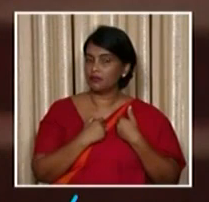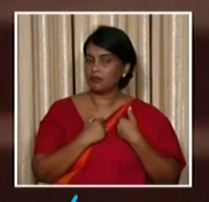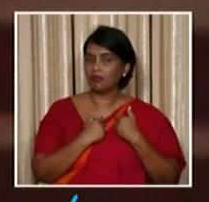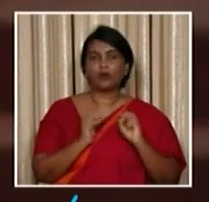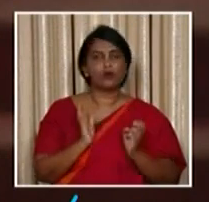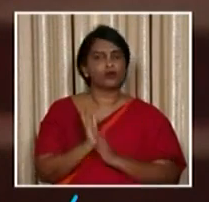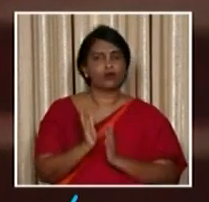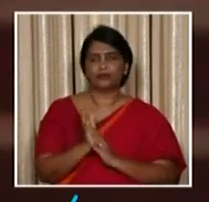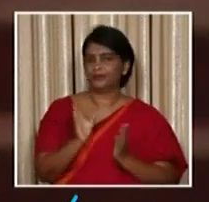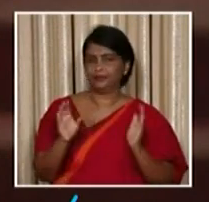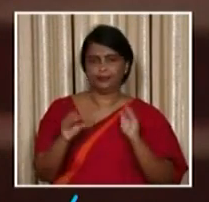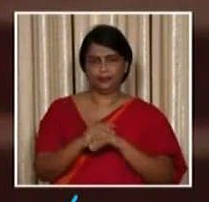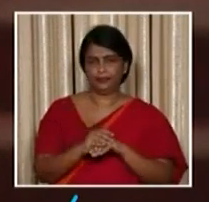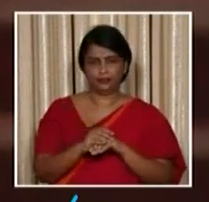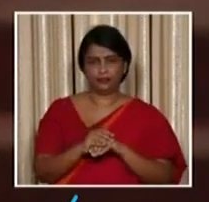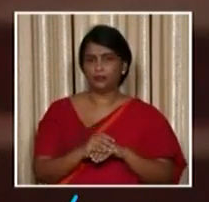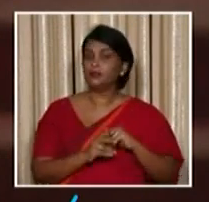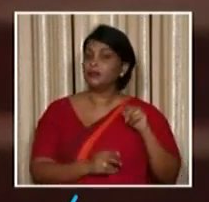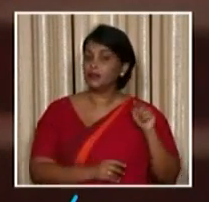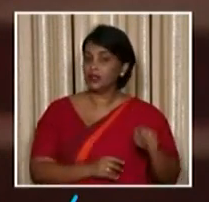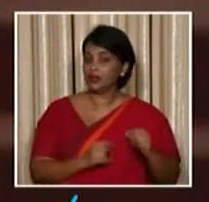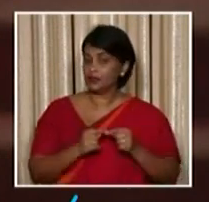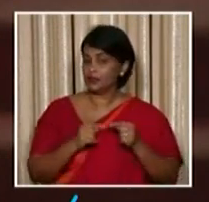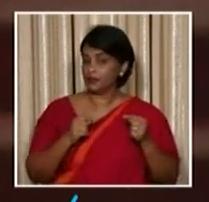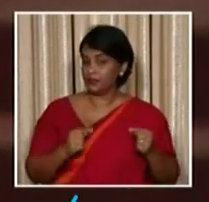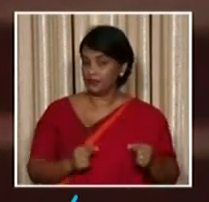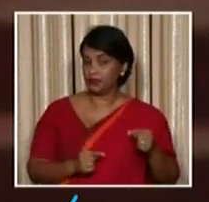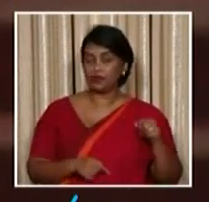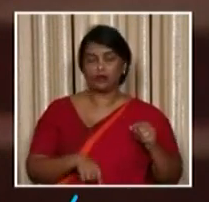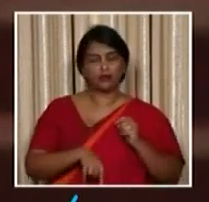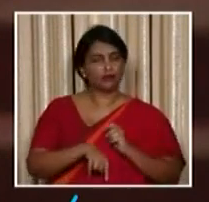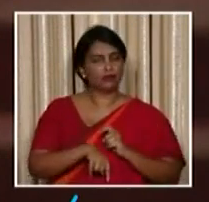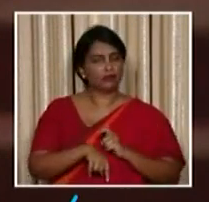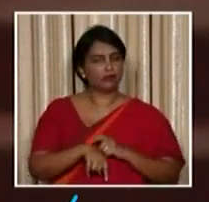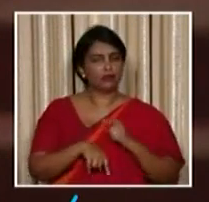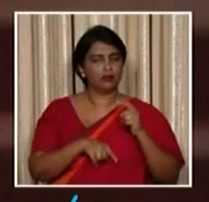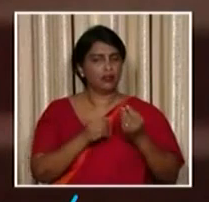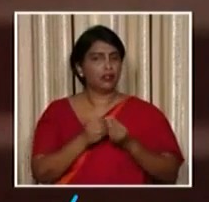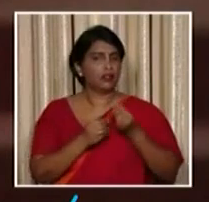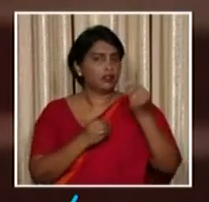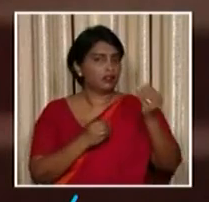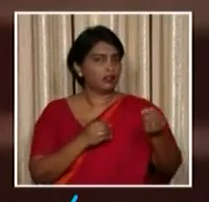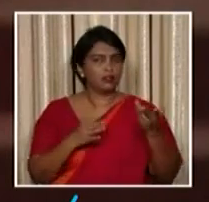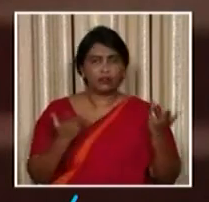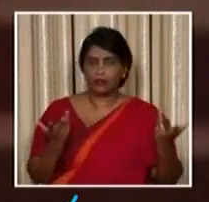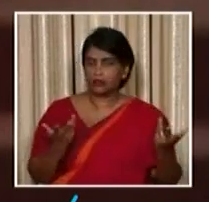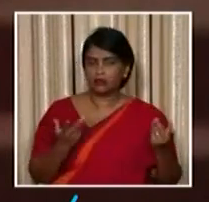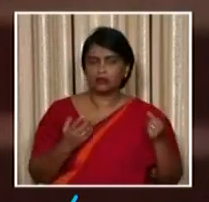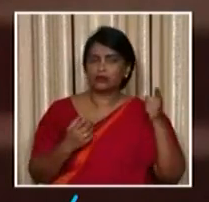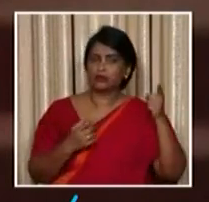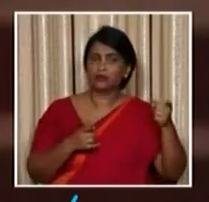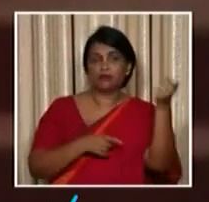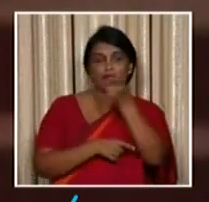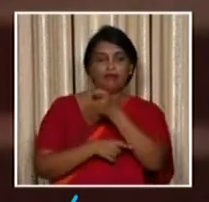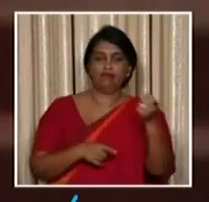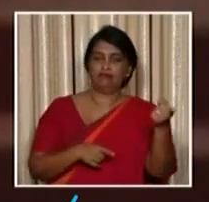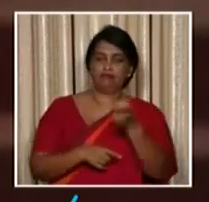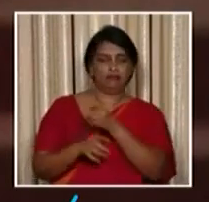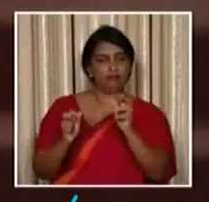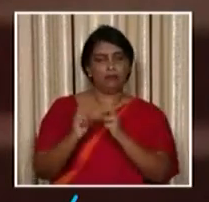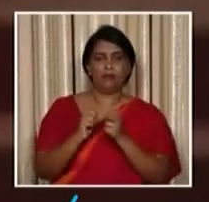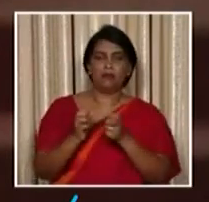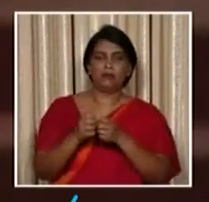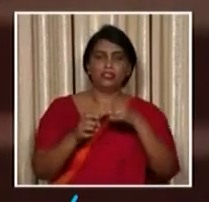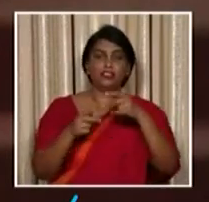කාර්ක සභාව නියෝජනය කරන්න. එතකොට විපක්ෂයෙන් ඒ අවස්ථාව එතුමල්ලට දීලා නැති එක පිළිබඳව ඒගොල්ලන් විසඳ ගන්න ඕනි